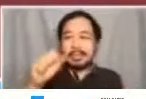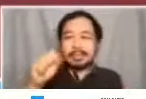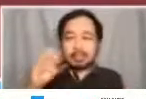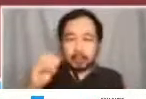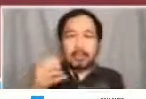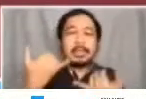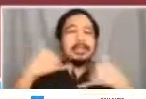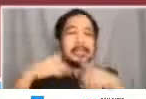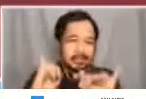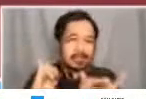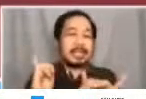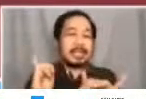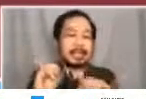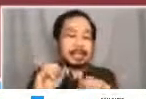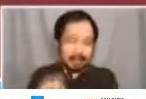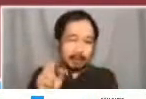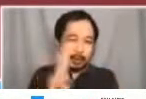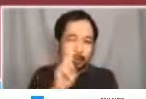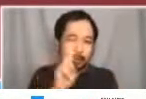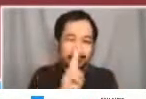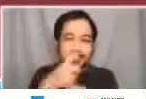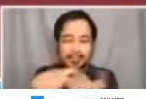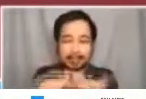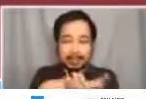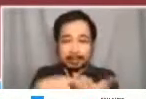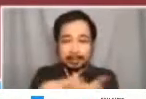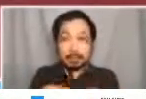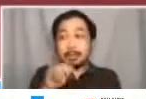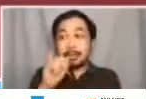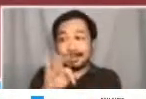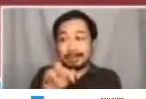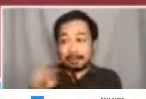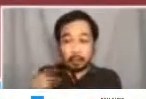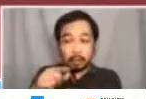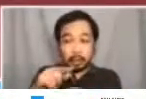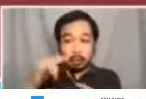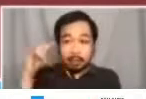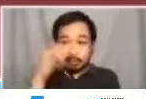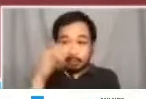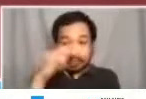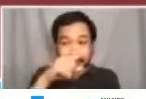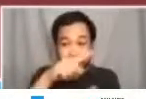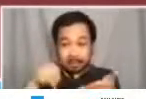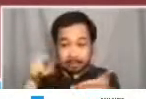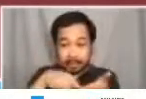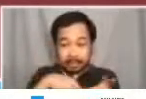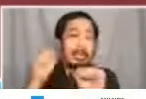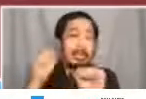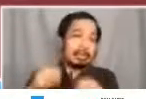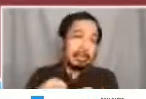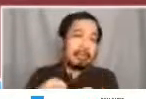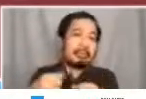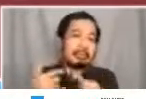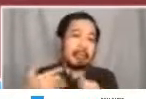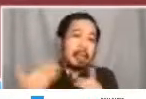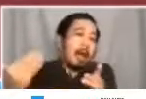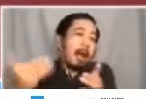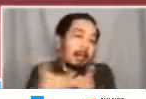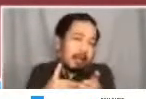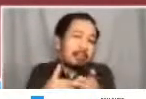Samantala, alamin na natin ang mga balitang nakalap ng Philippine Broadcasting Service mula sa ating mga lalawigan. Puntahan na natin si Dennis